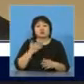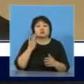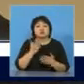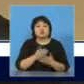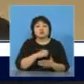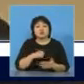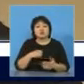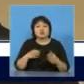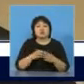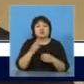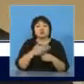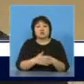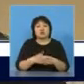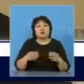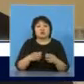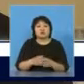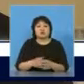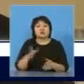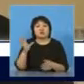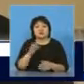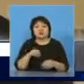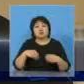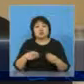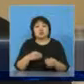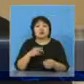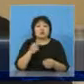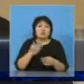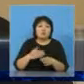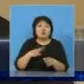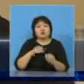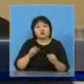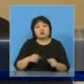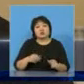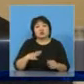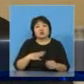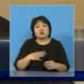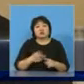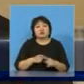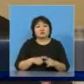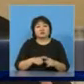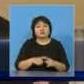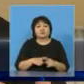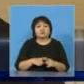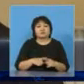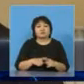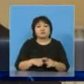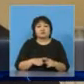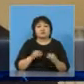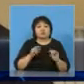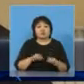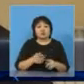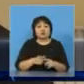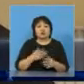от самого фонда центрального аппарата. И все дали по мере возможности, вложились в эту